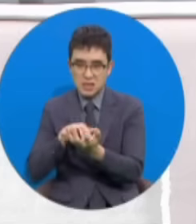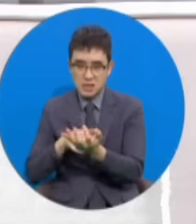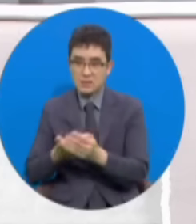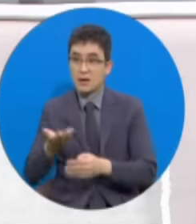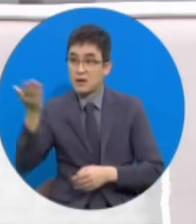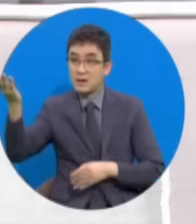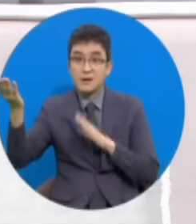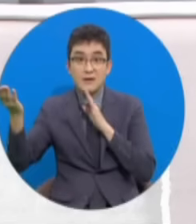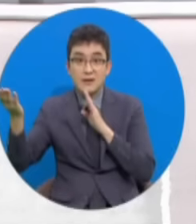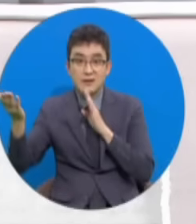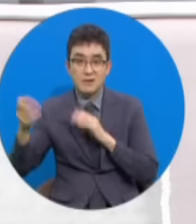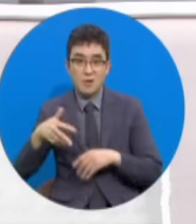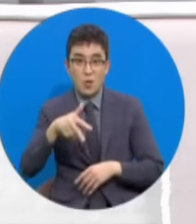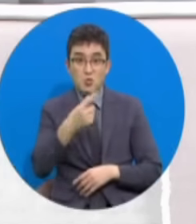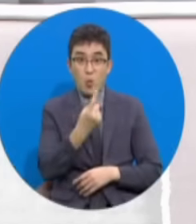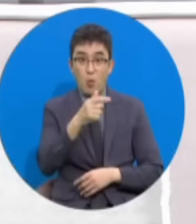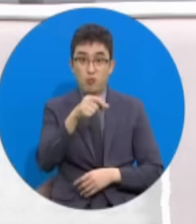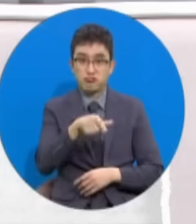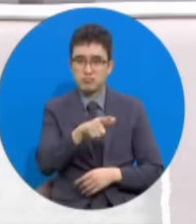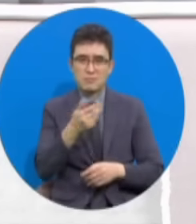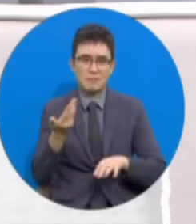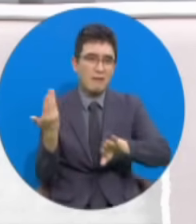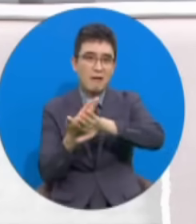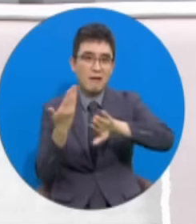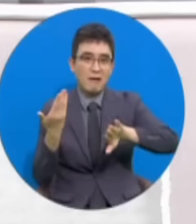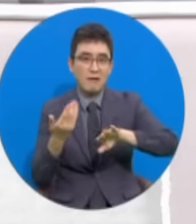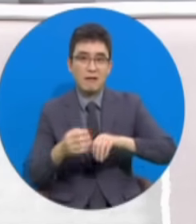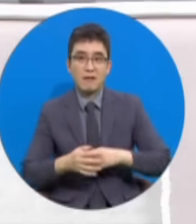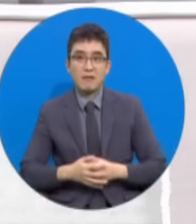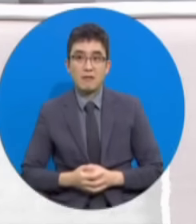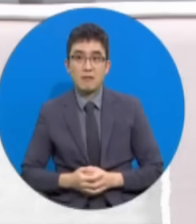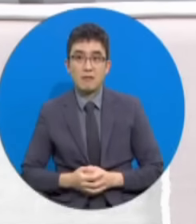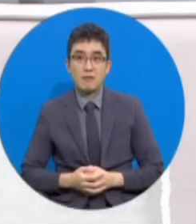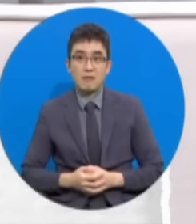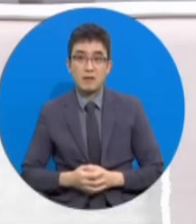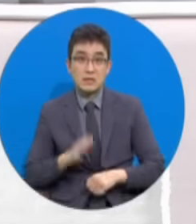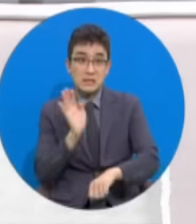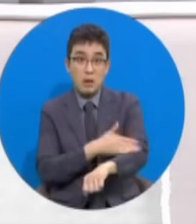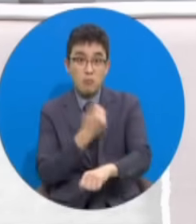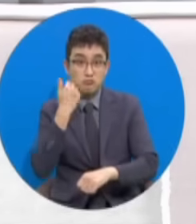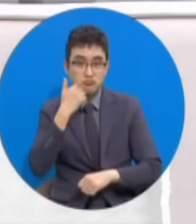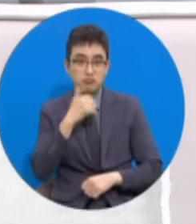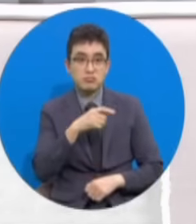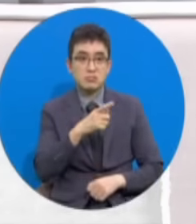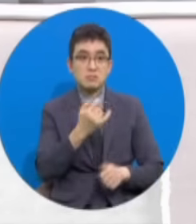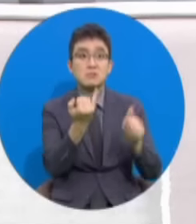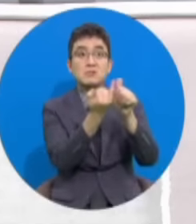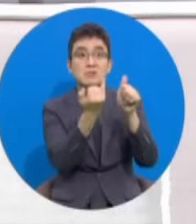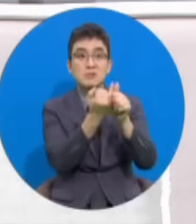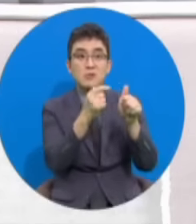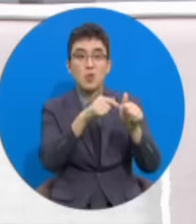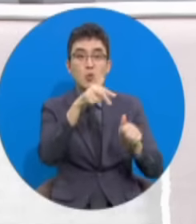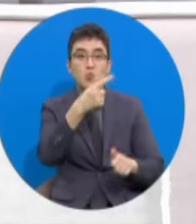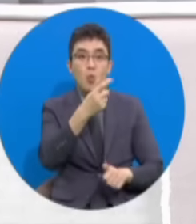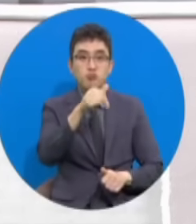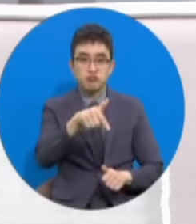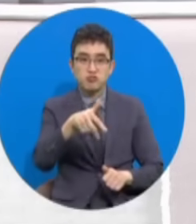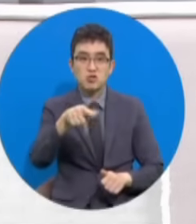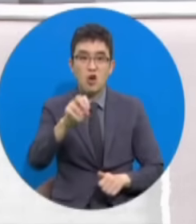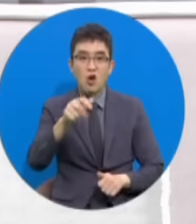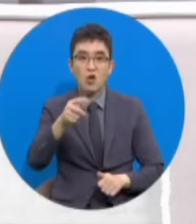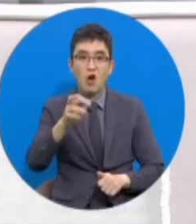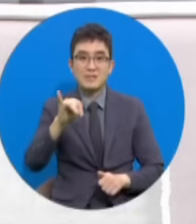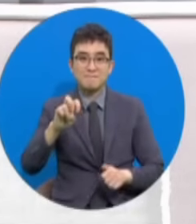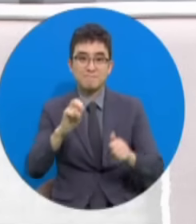장관의 사건의 특징은 뭐냐면 주도적으로 한 사람이 누구예요? 정경심하고 조국 아닙니까? 그럼 정경심 조국은 아